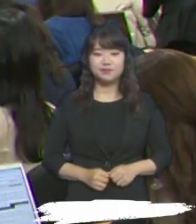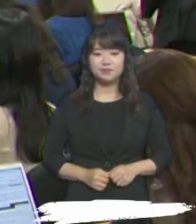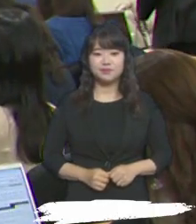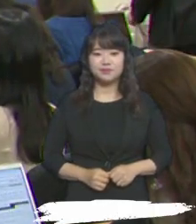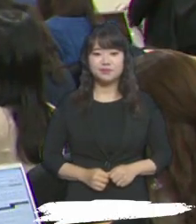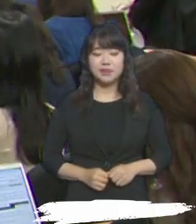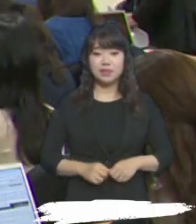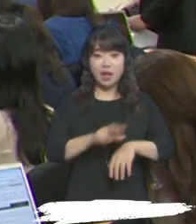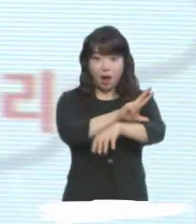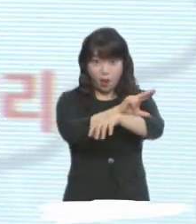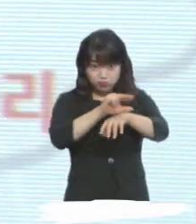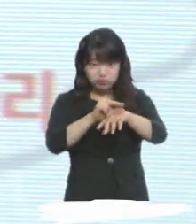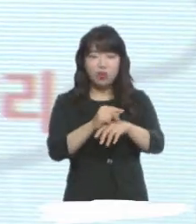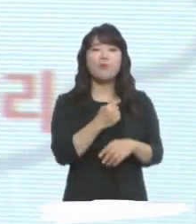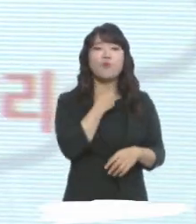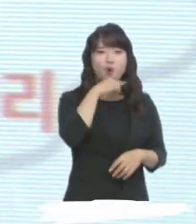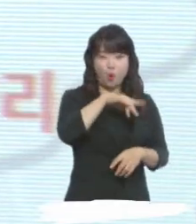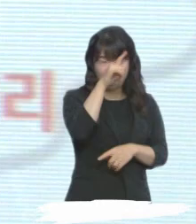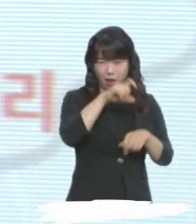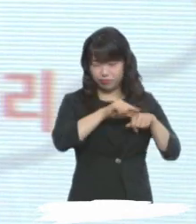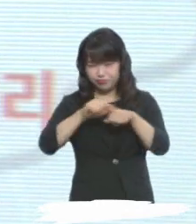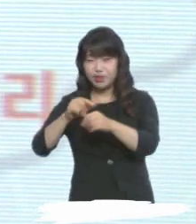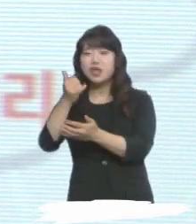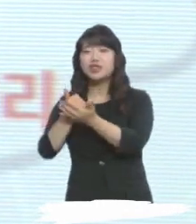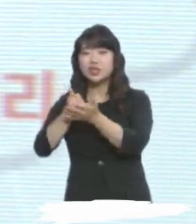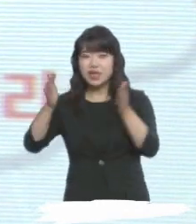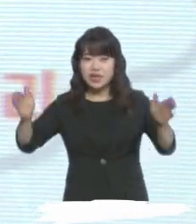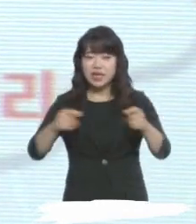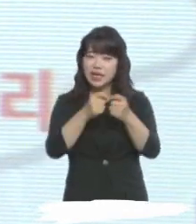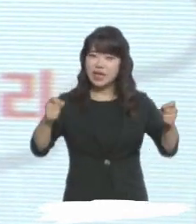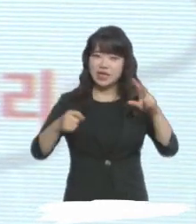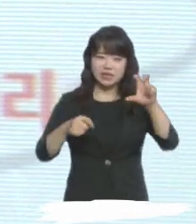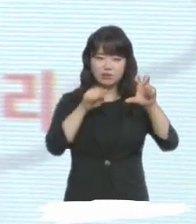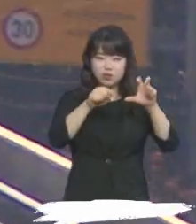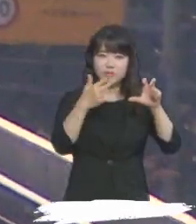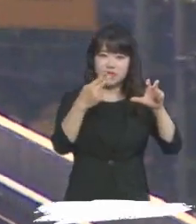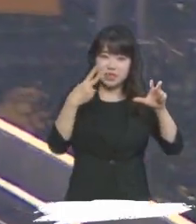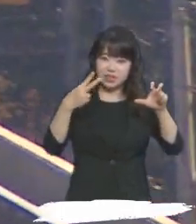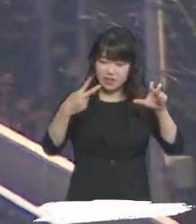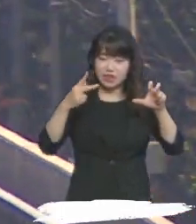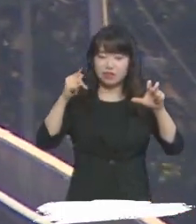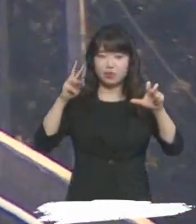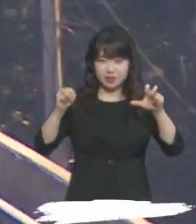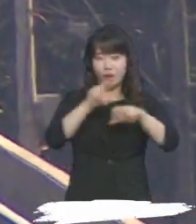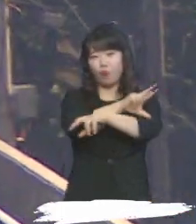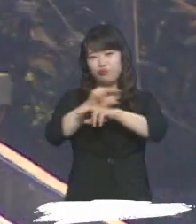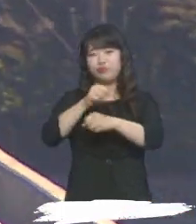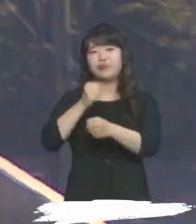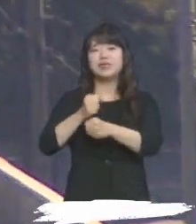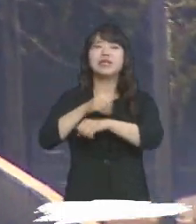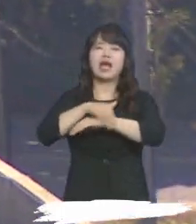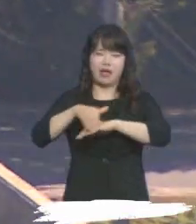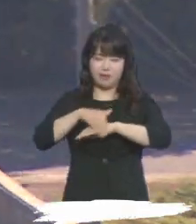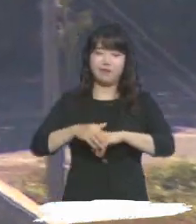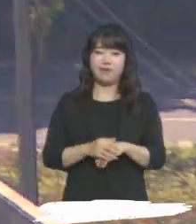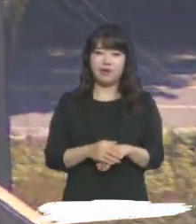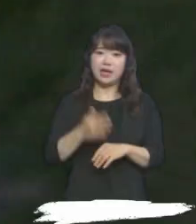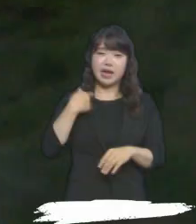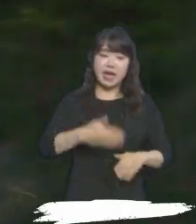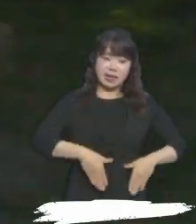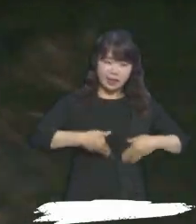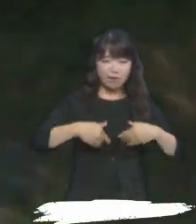강북 횡단선은 목동역과 청량리역을 잇는 길이 25.72km의 경전철입니다.